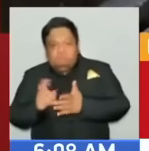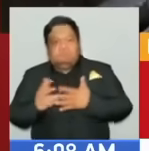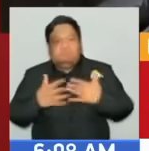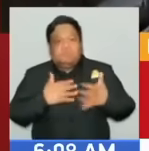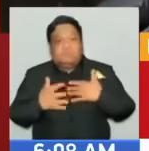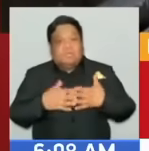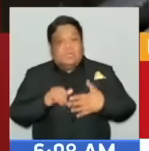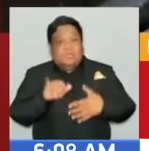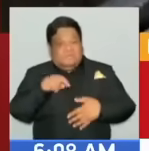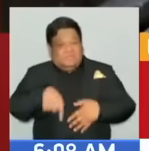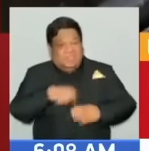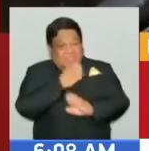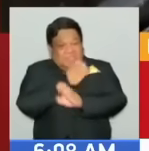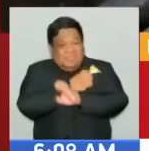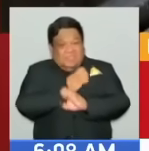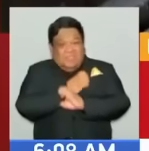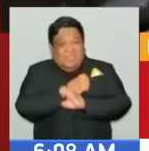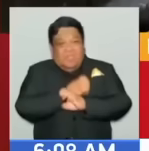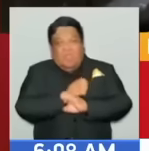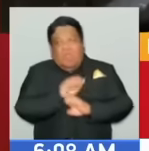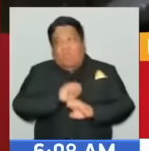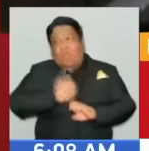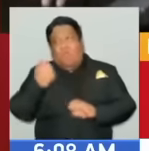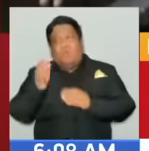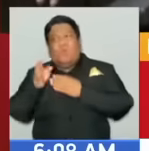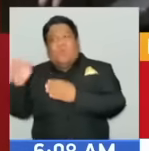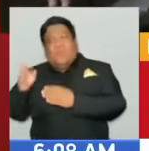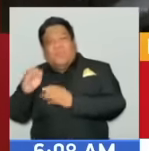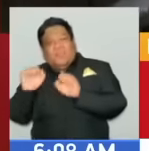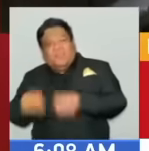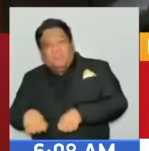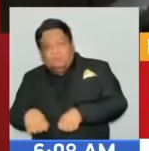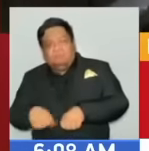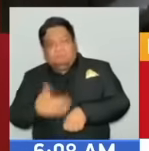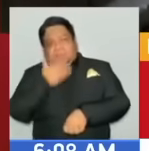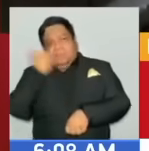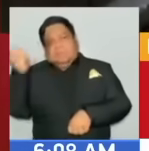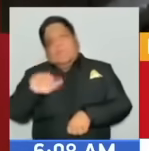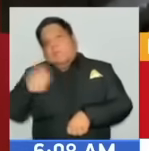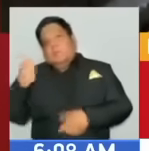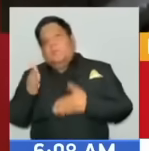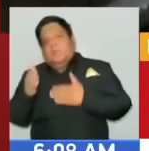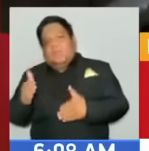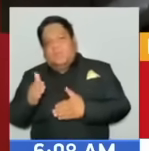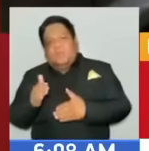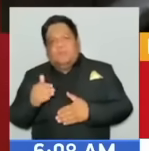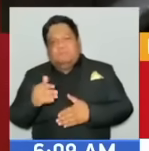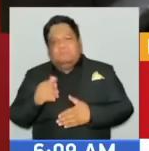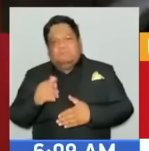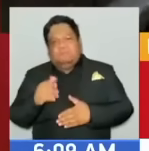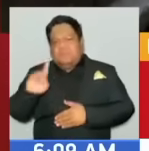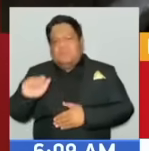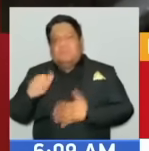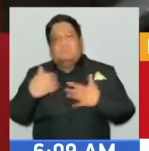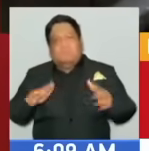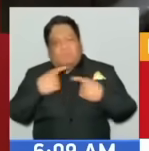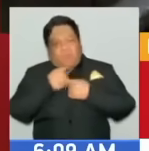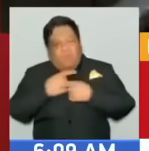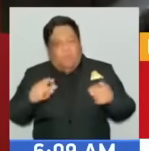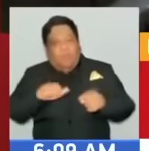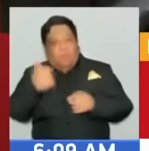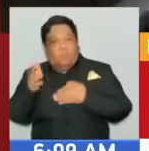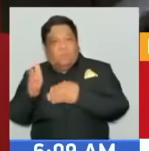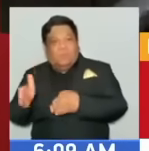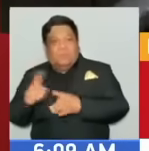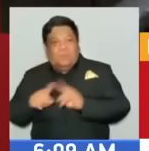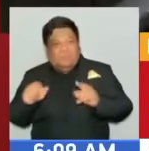marami naman pong pinalabas ang MMDA ng alternate road. Pero kung hindi po natin maiwasan ang EDSA, ay